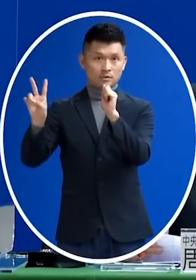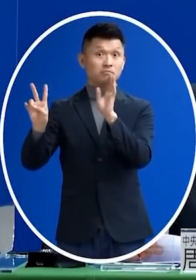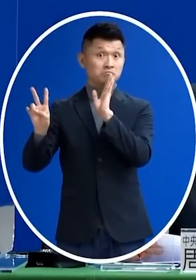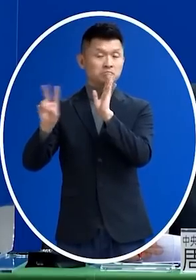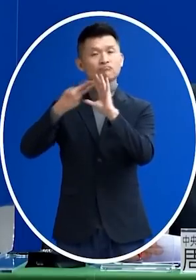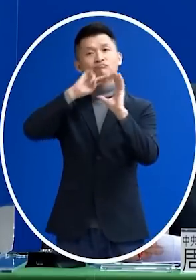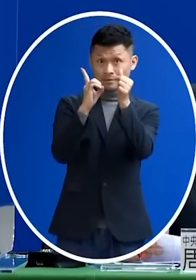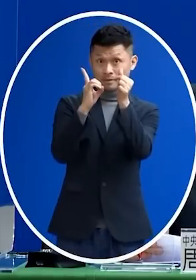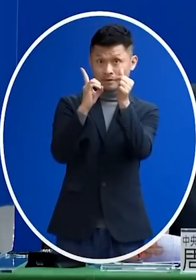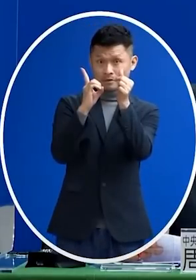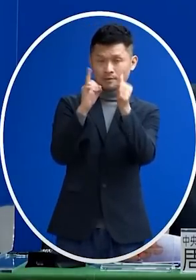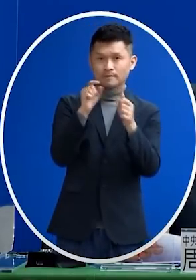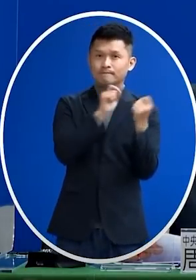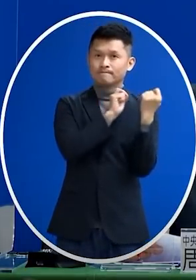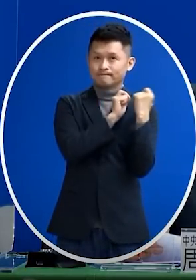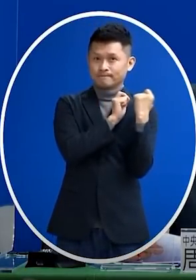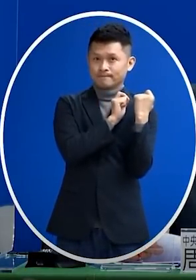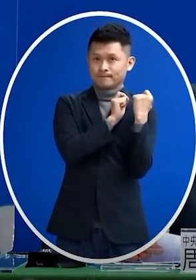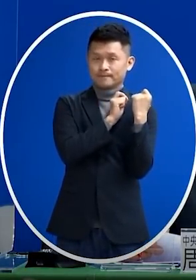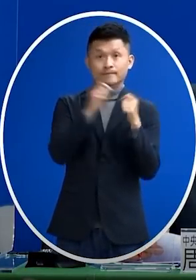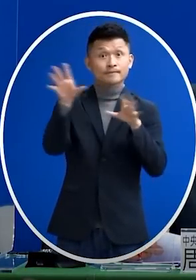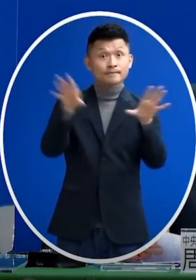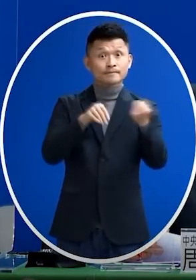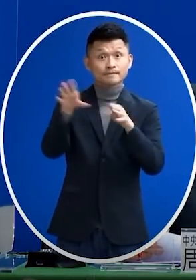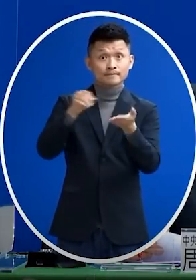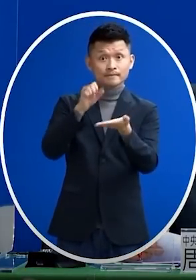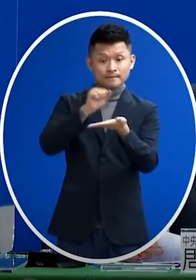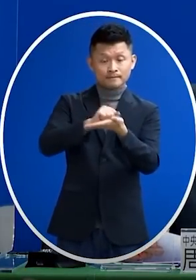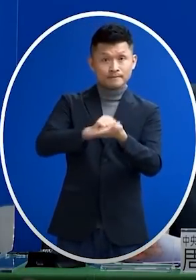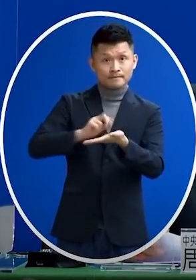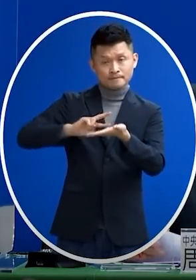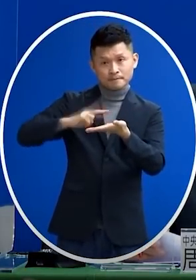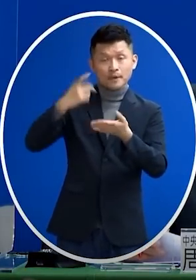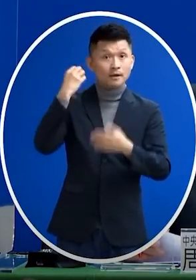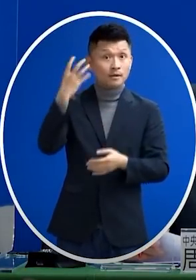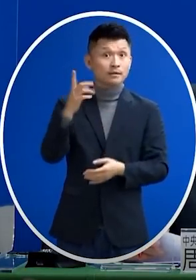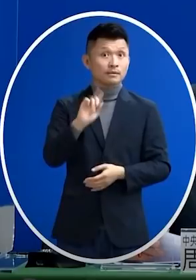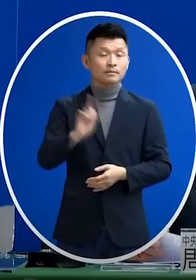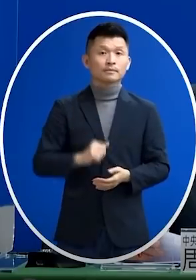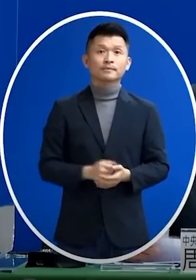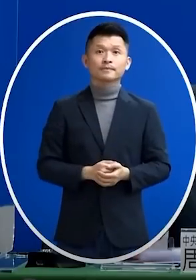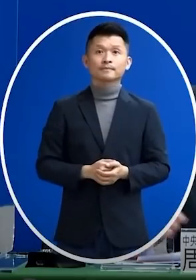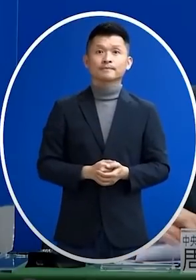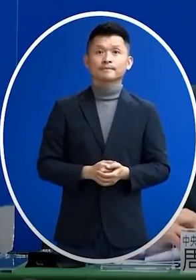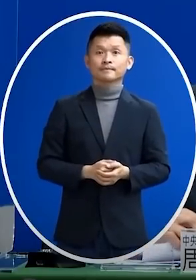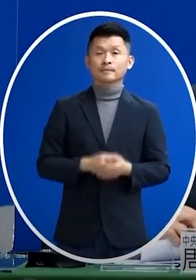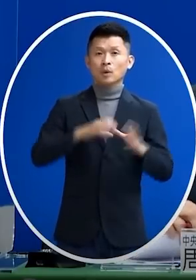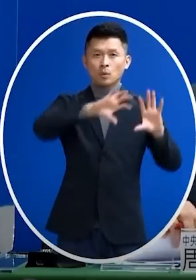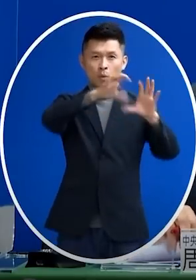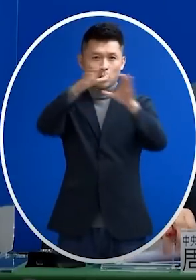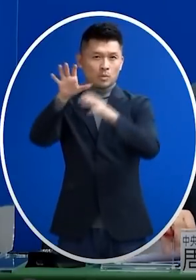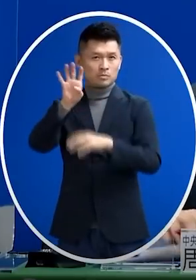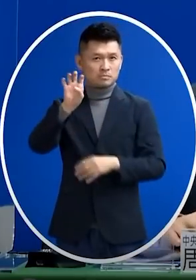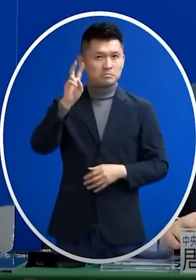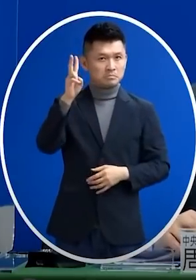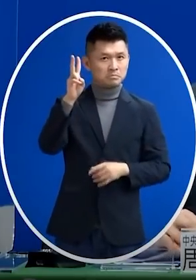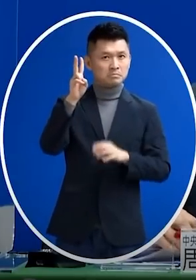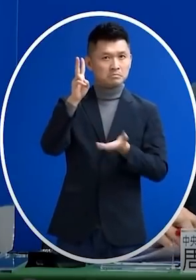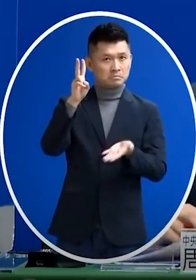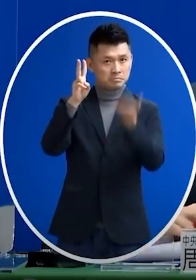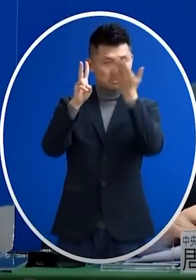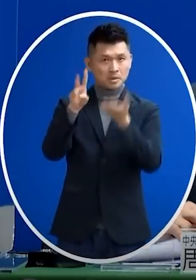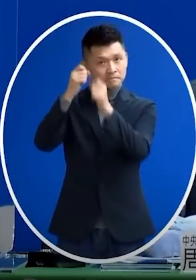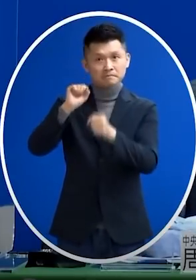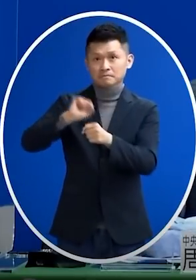都是来自于英国。最近的一个资料的更新，是已经有42国以上，有报告这样